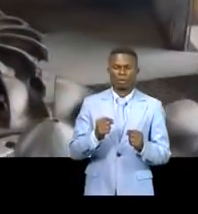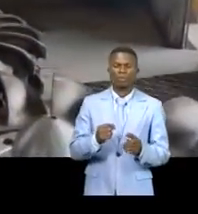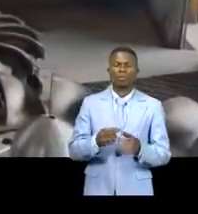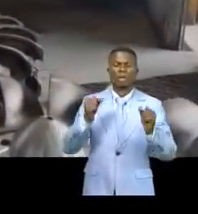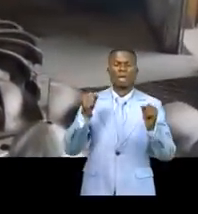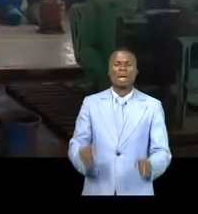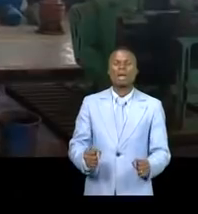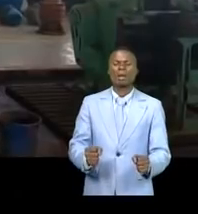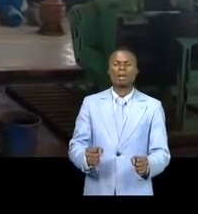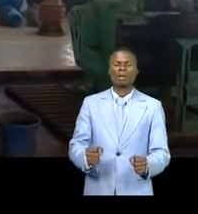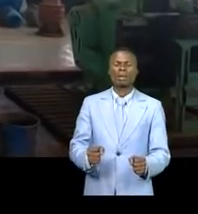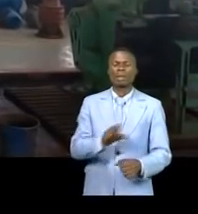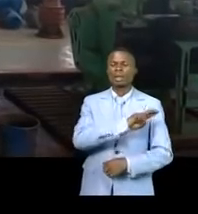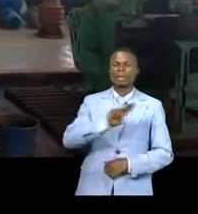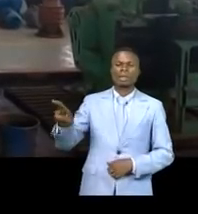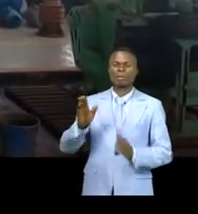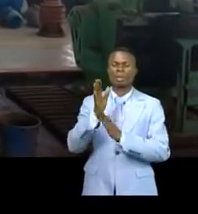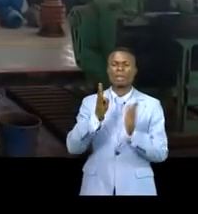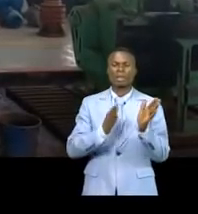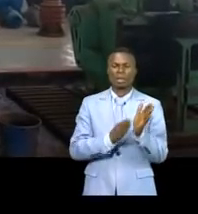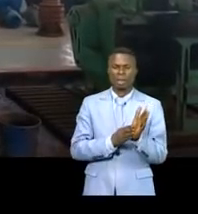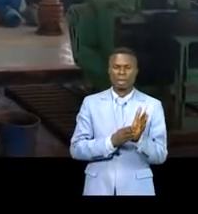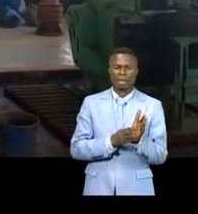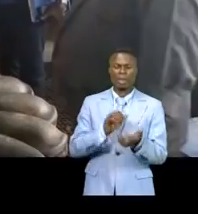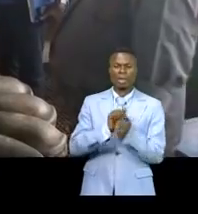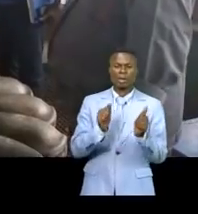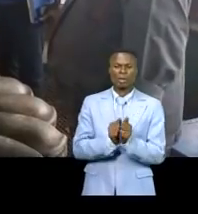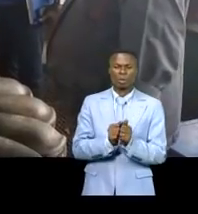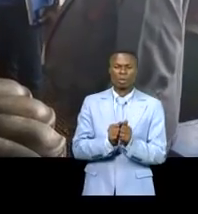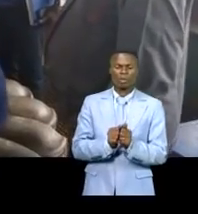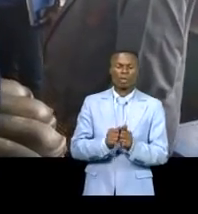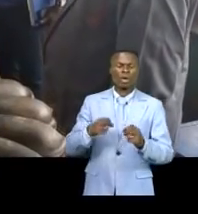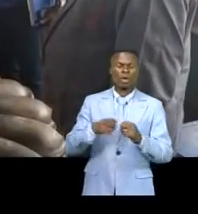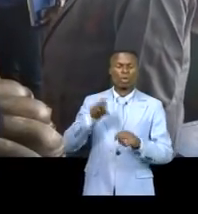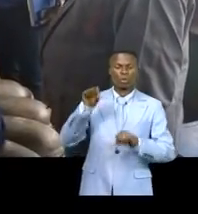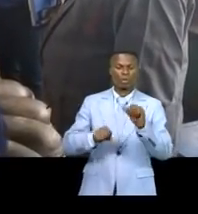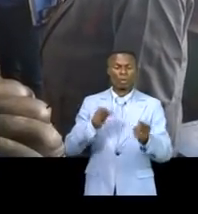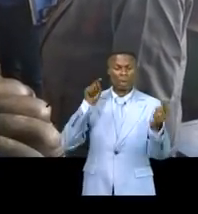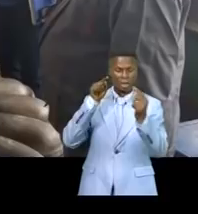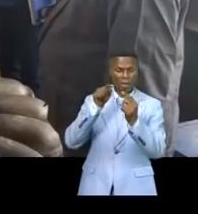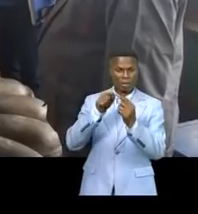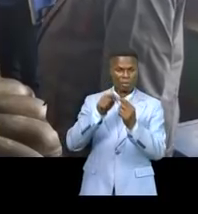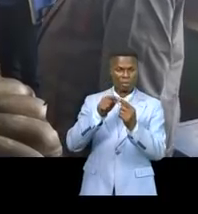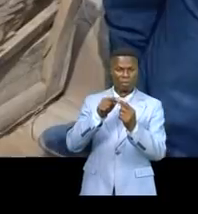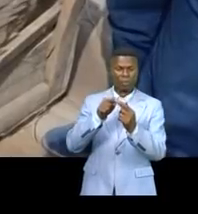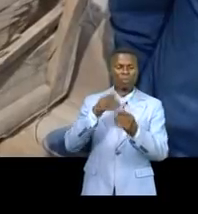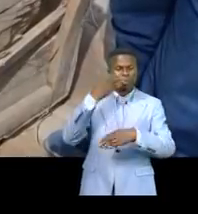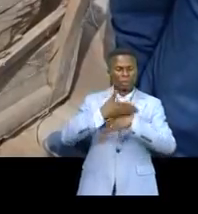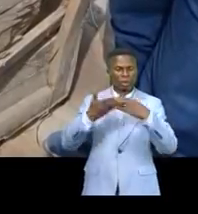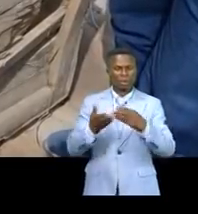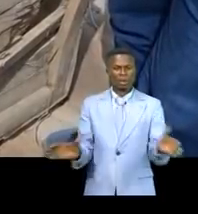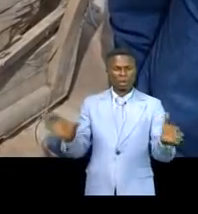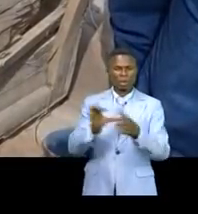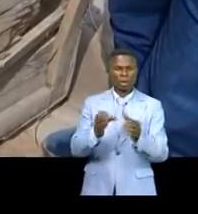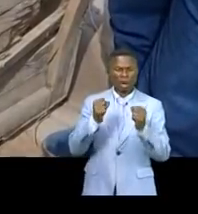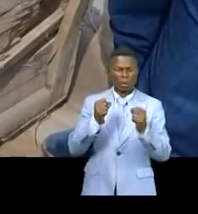depuis juillet 2009, suite à un défaut de son alternateur. L'objectif est de reconstituer sa